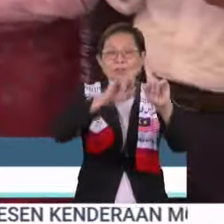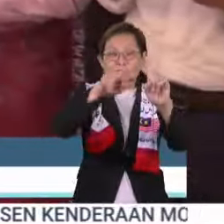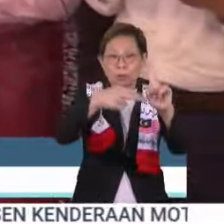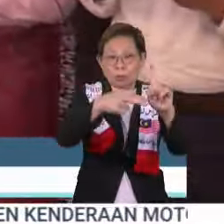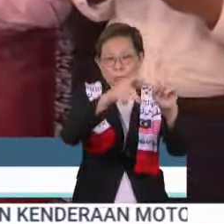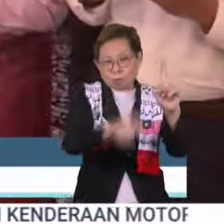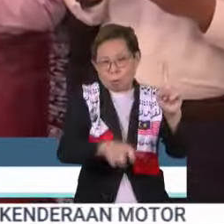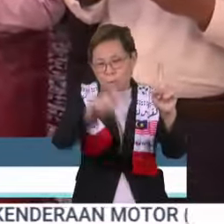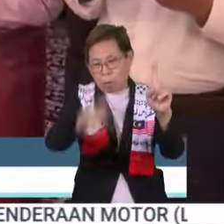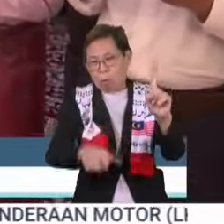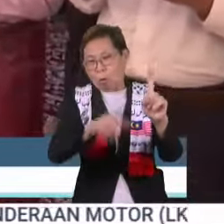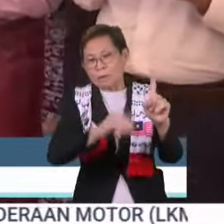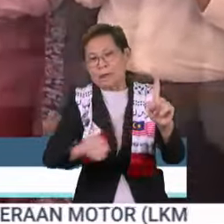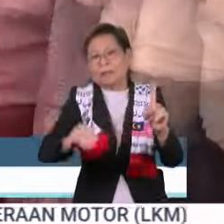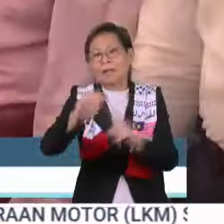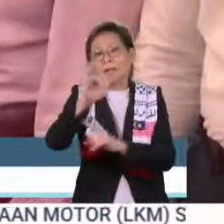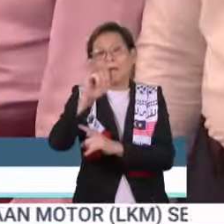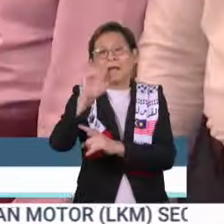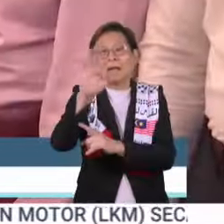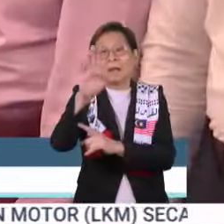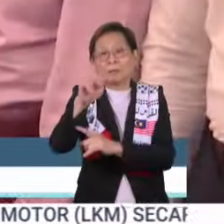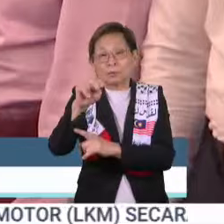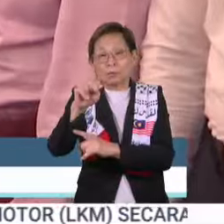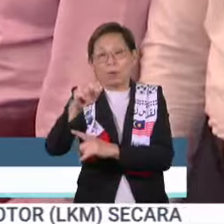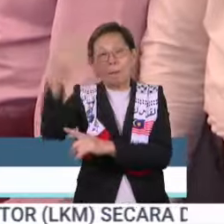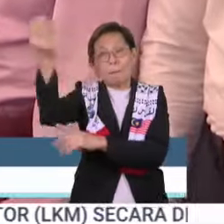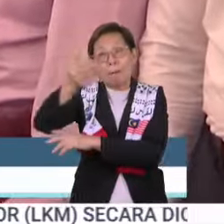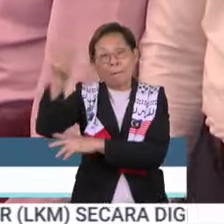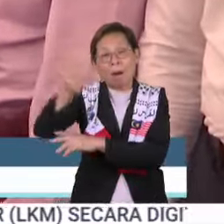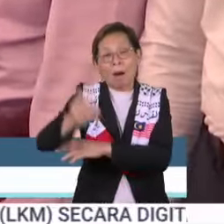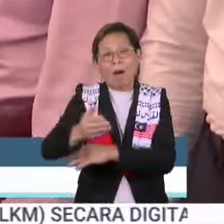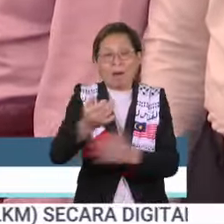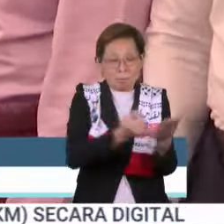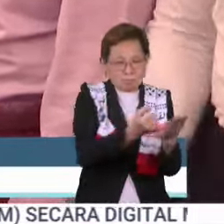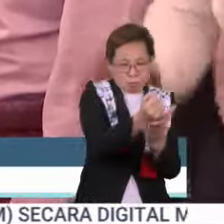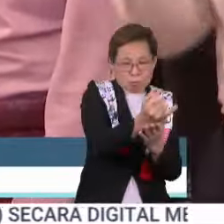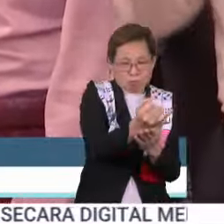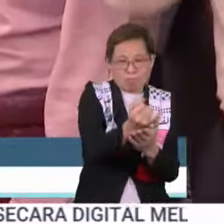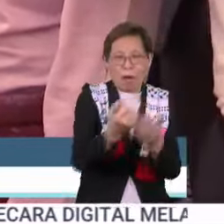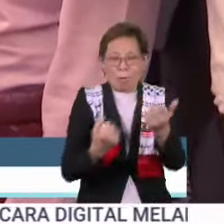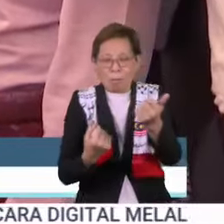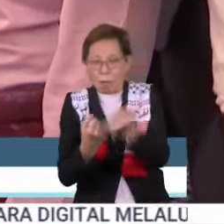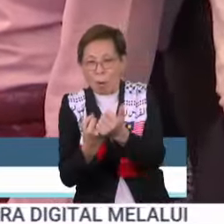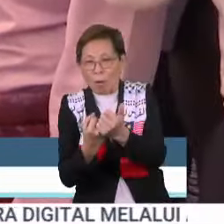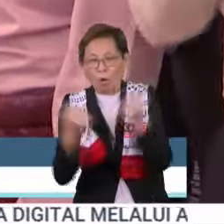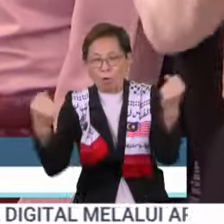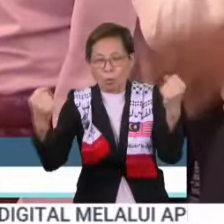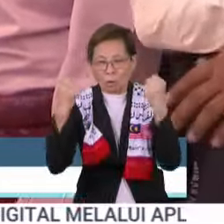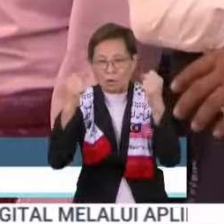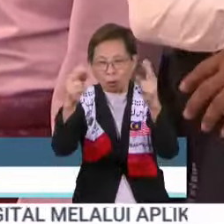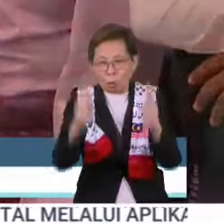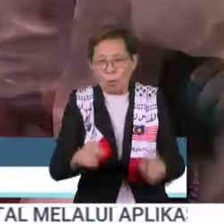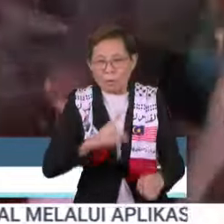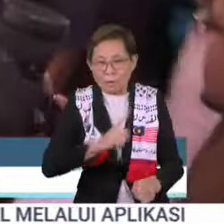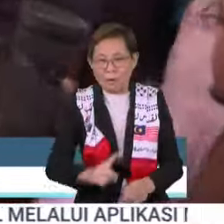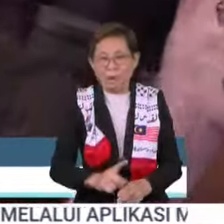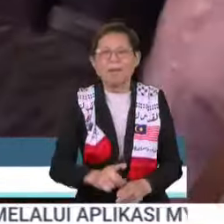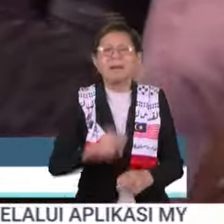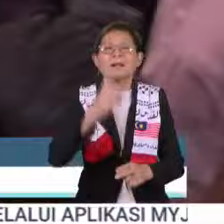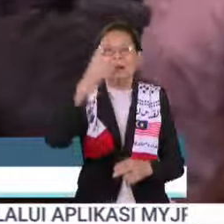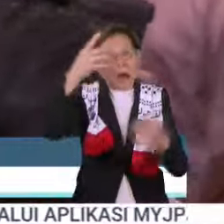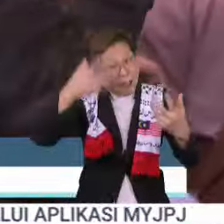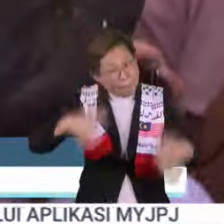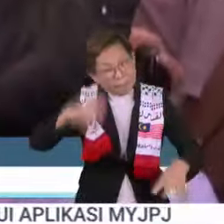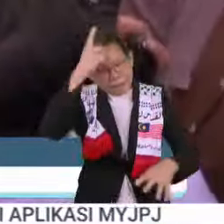Ibnu Abdul Aziz yang membaca khutbah bertajuk integriti pendukung kekuatan Ummah selesai solat Datuk Seri Anwar meluangkan masa beramah